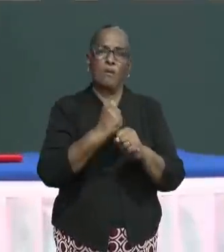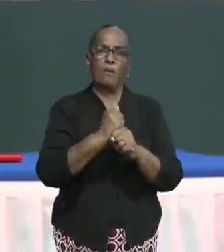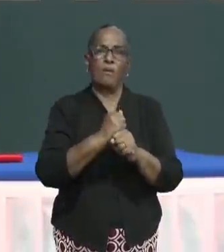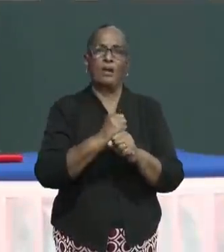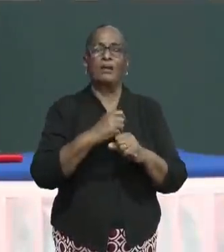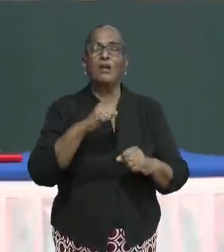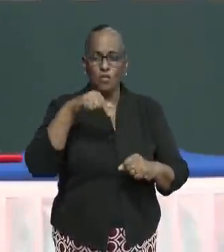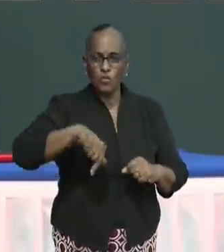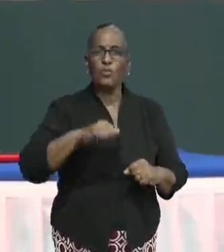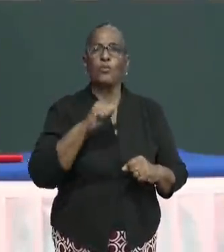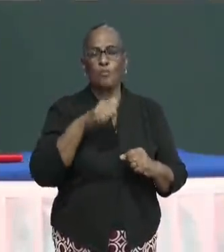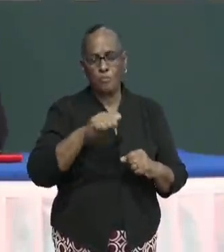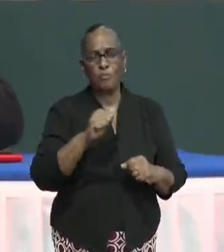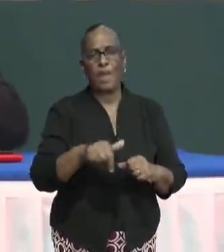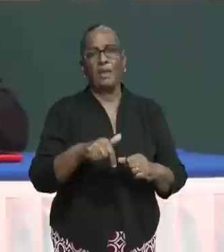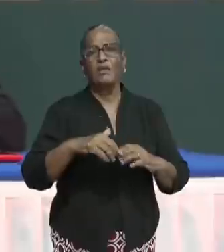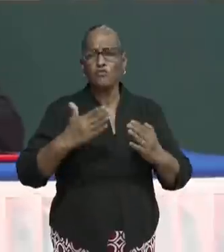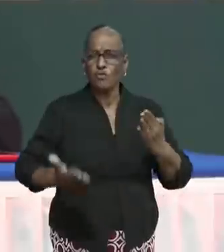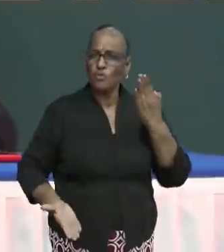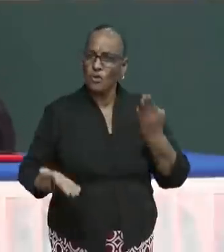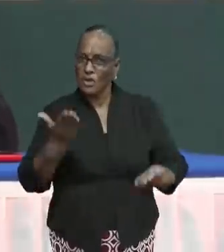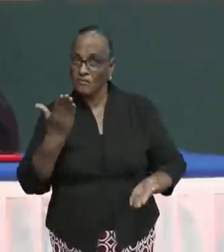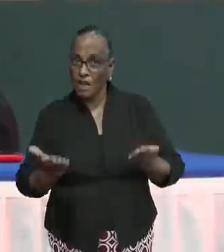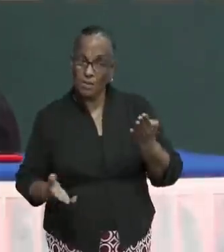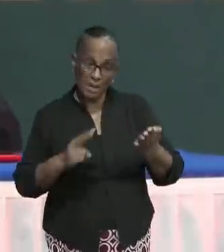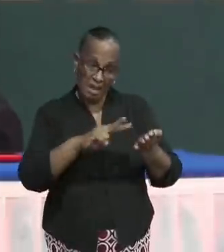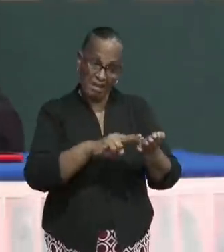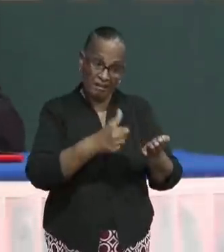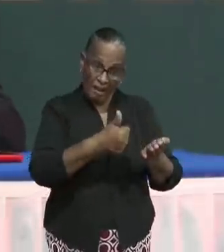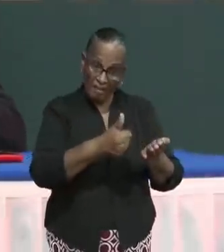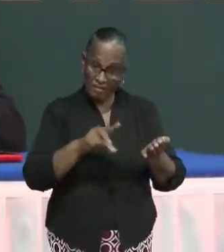uitbetaling zowet doen, wij evalueer ook toe.